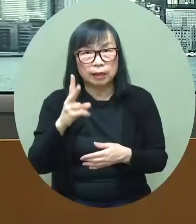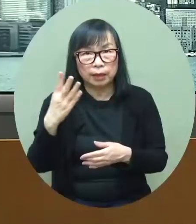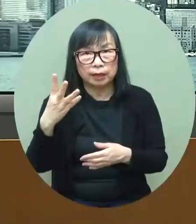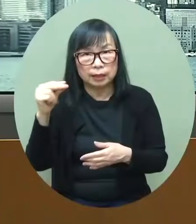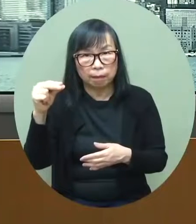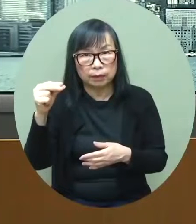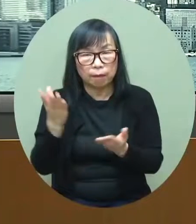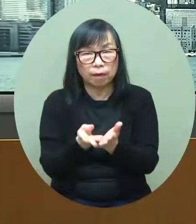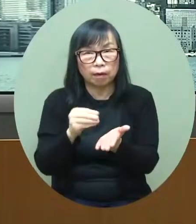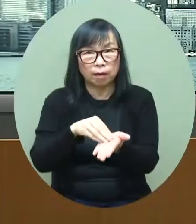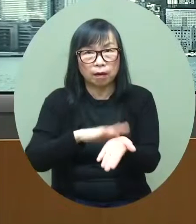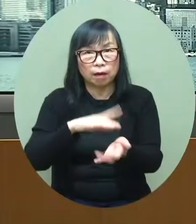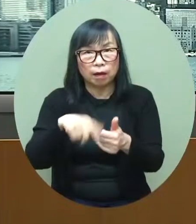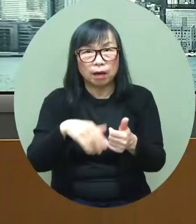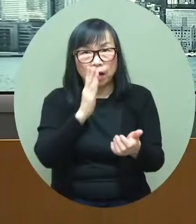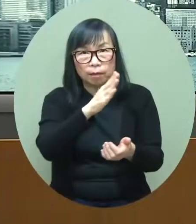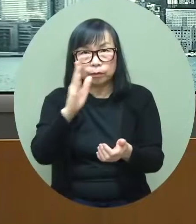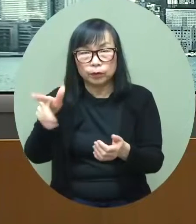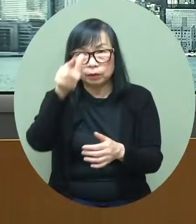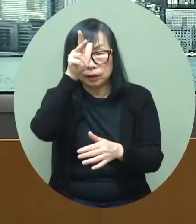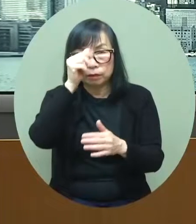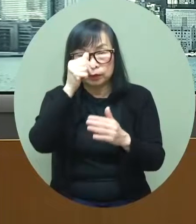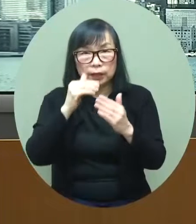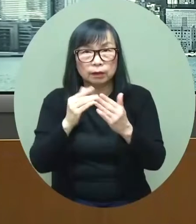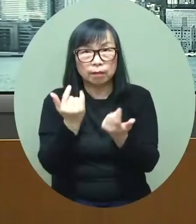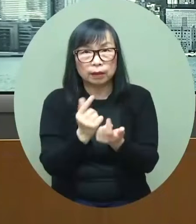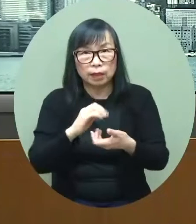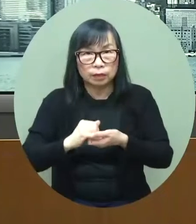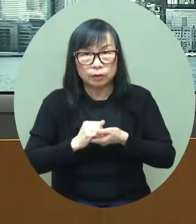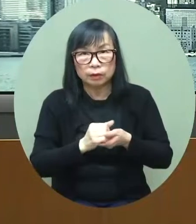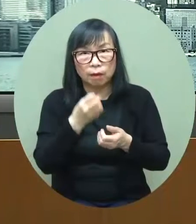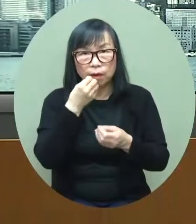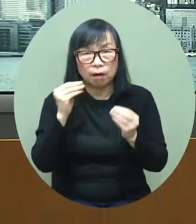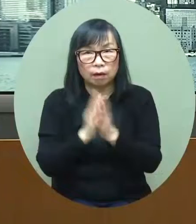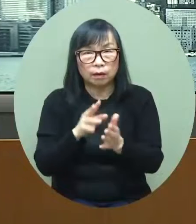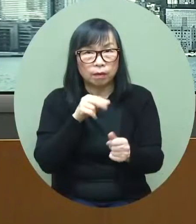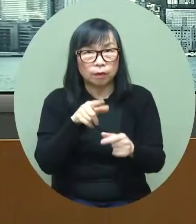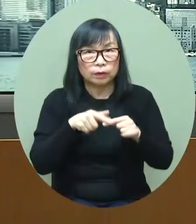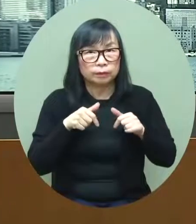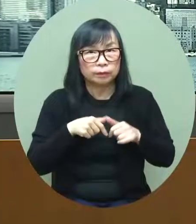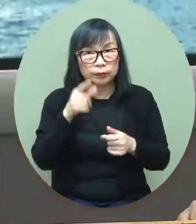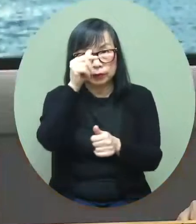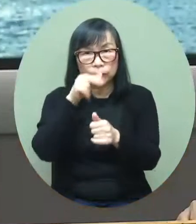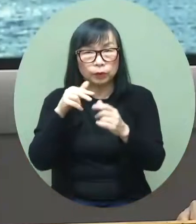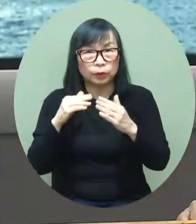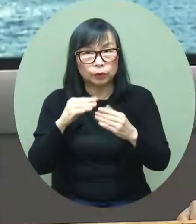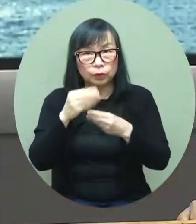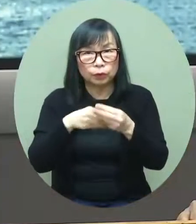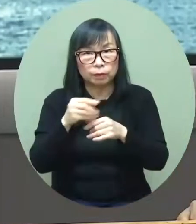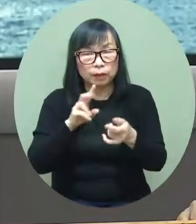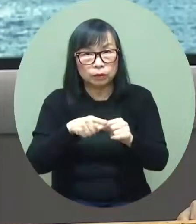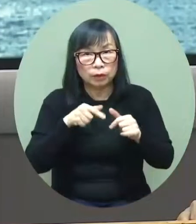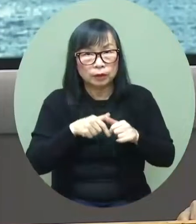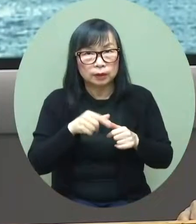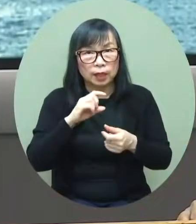8247名的確診病人在不同的公立醫院，北大嶼山醫院、香港感染控制中心、醫管局傳染病中心